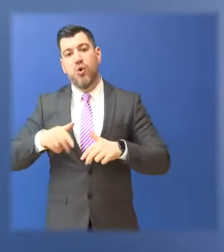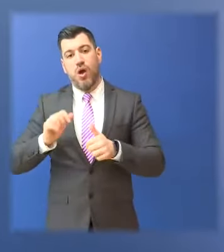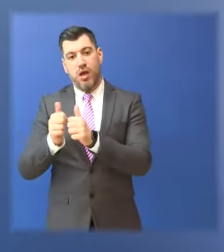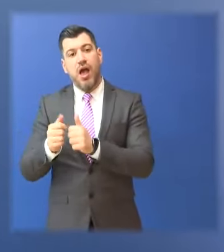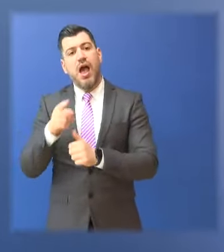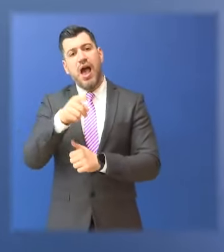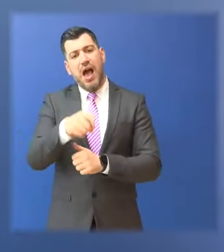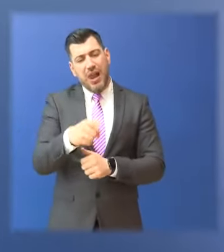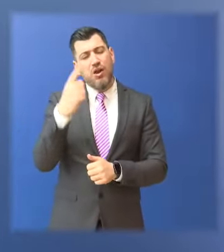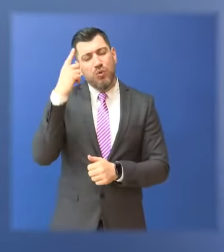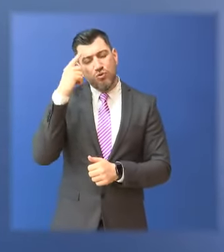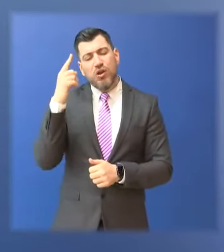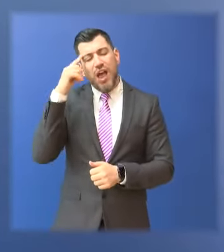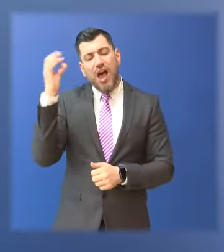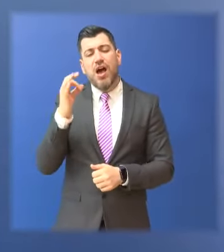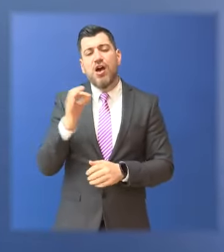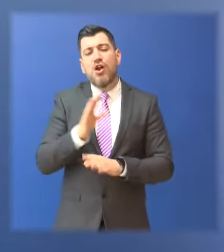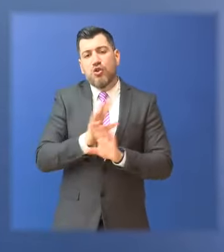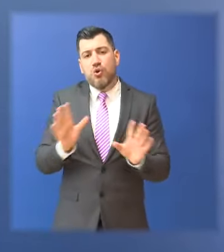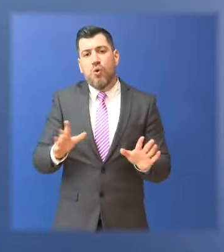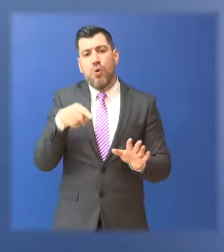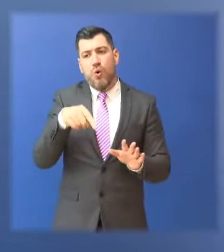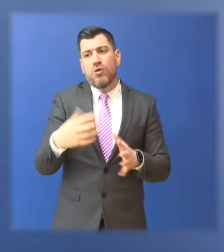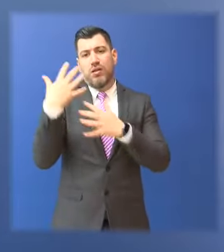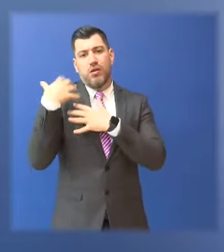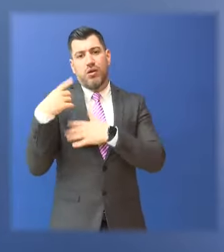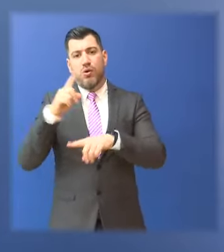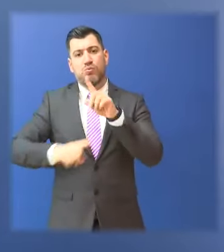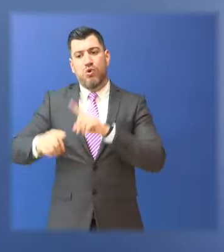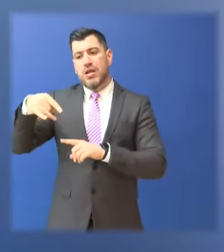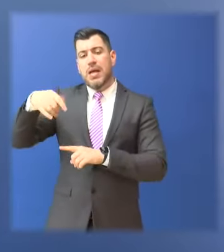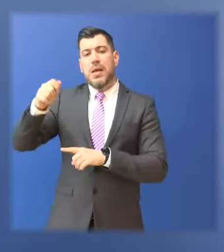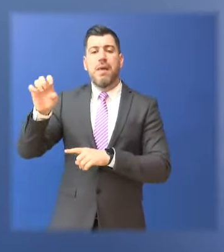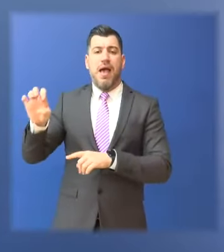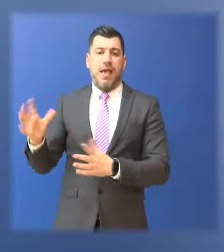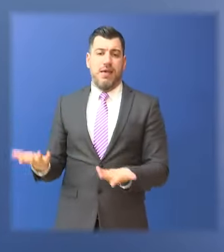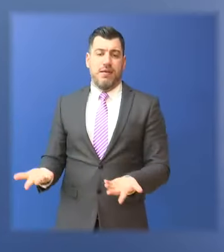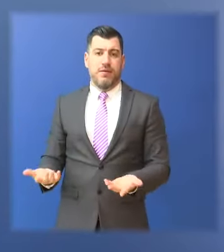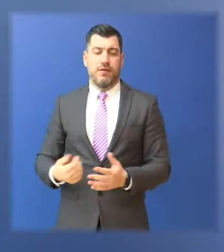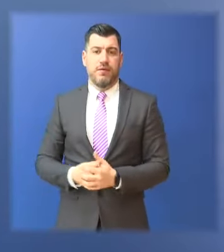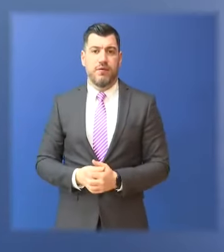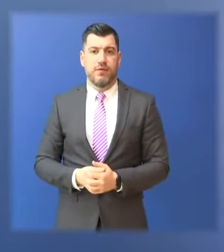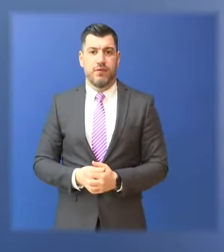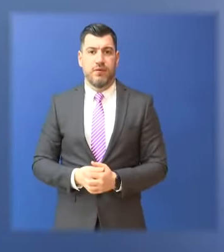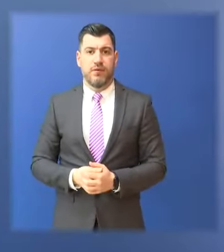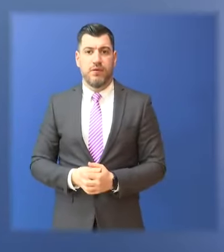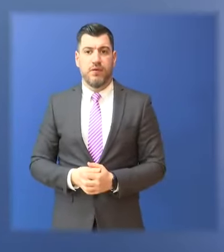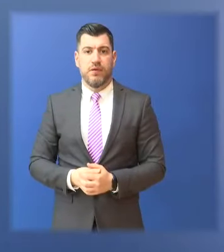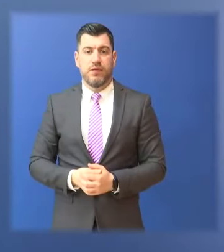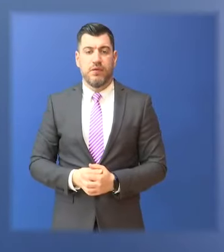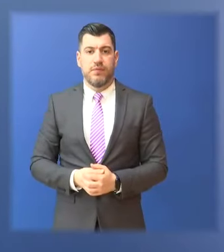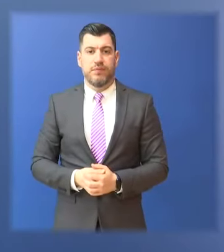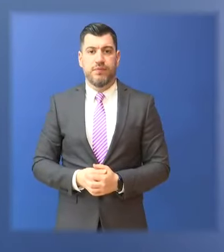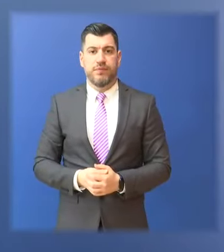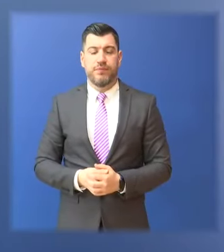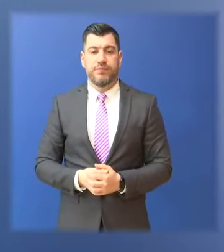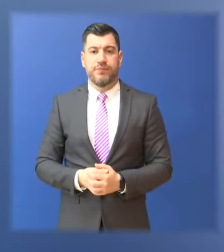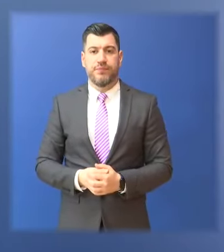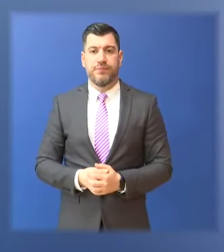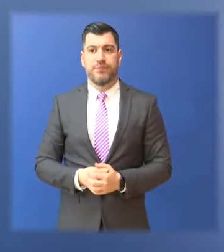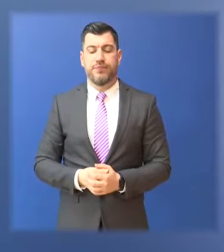όχι η ΚΑΕ. Και γιατί μιλάμε για μία αναέμβλημα. Ακριβώς για να μην γίνει κατάχρηση αυτή τη διάταξη και στο